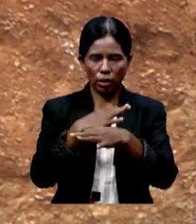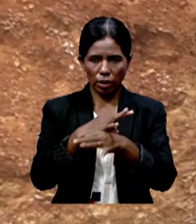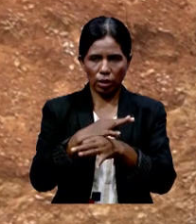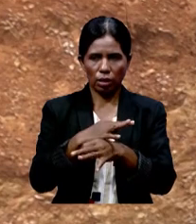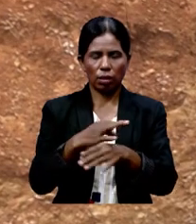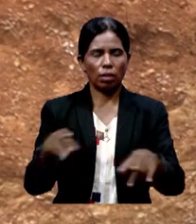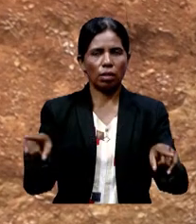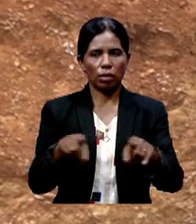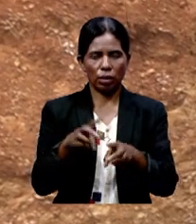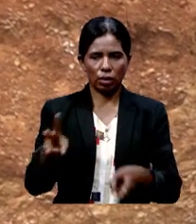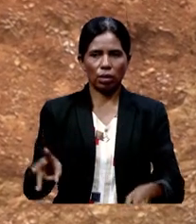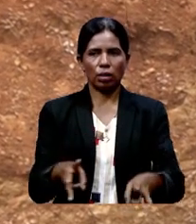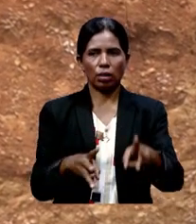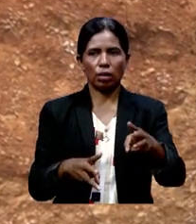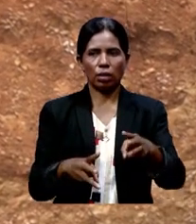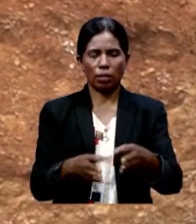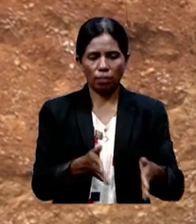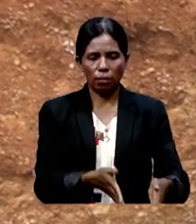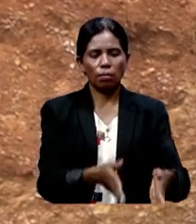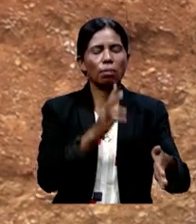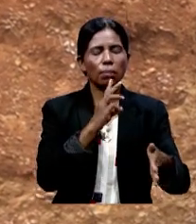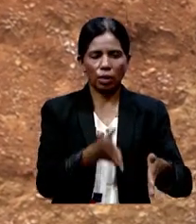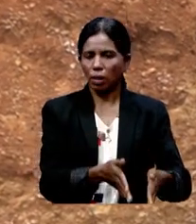anesang, balita rumah lagi.